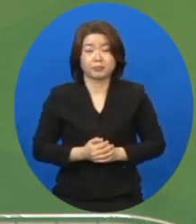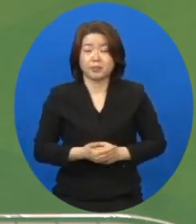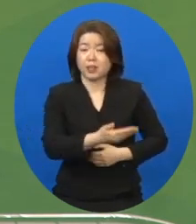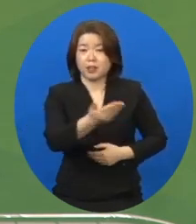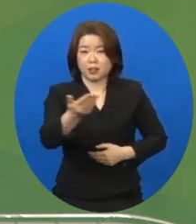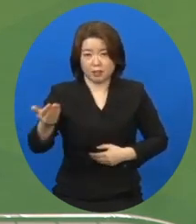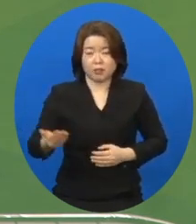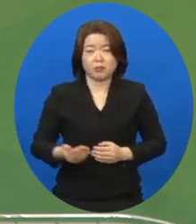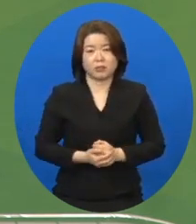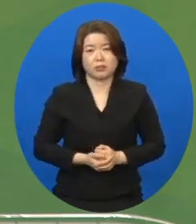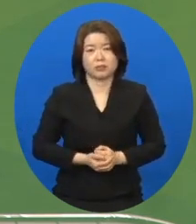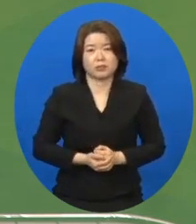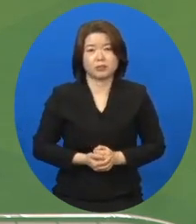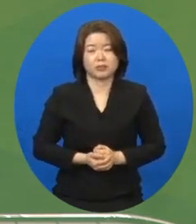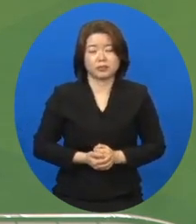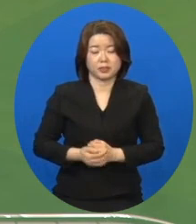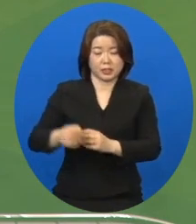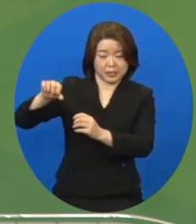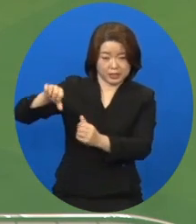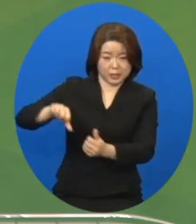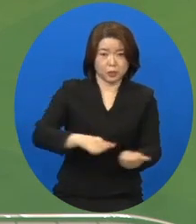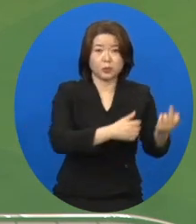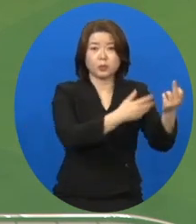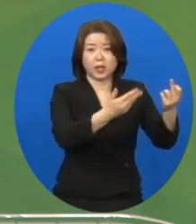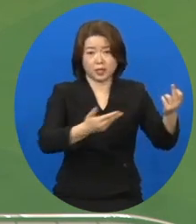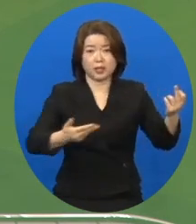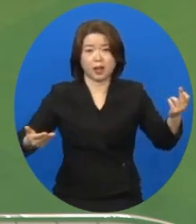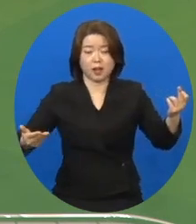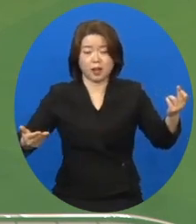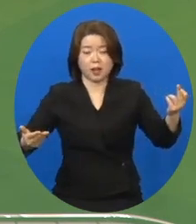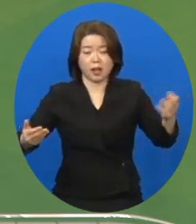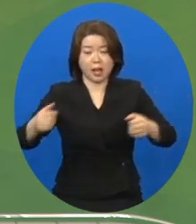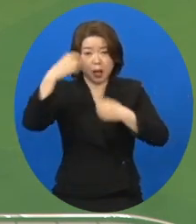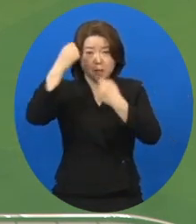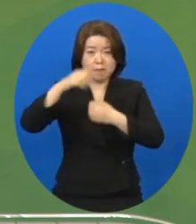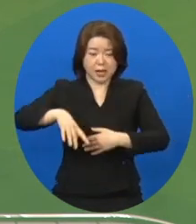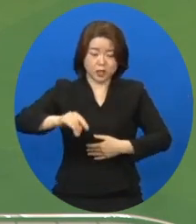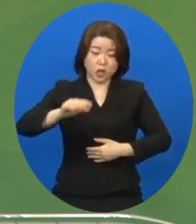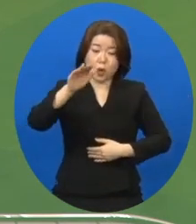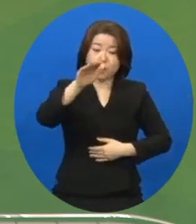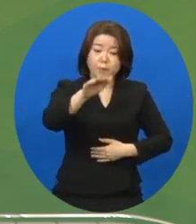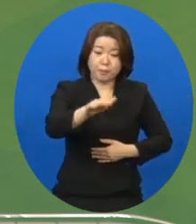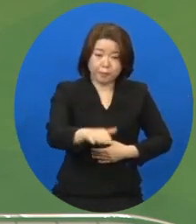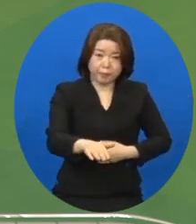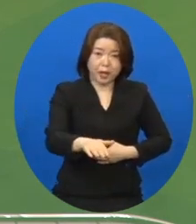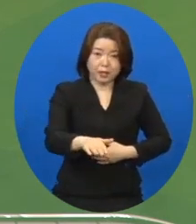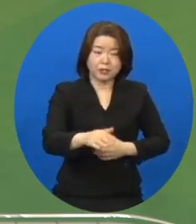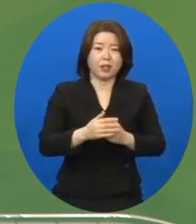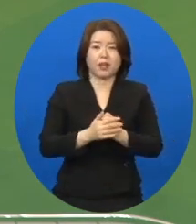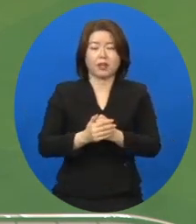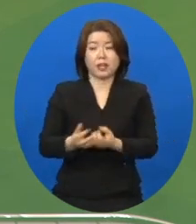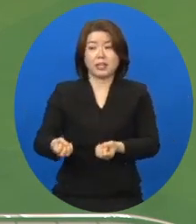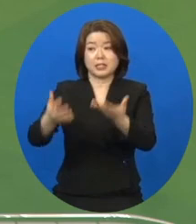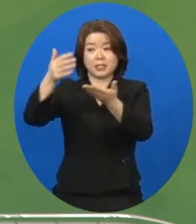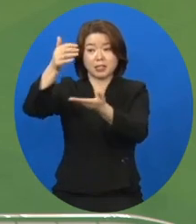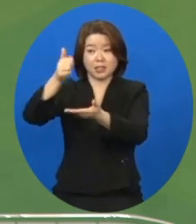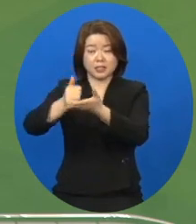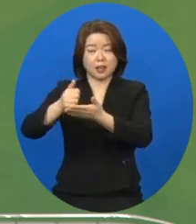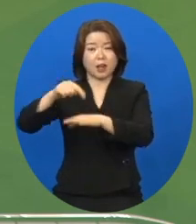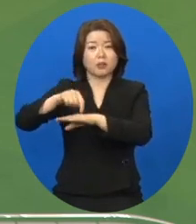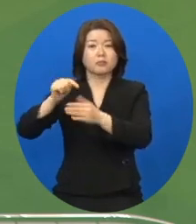여러분, 요단강 강물에 발을 처음 디딜 때 제사장들의 심정은